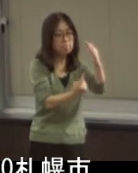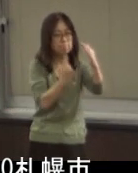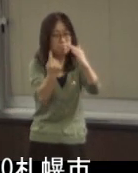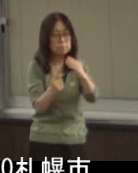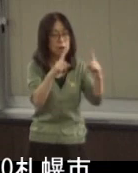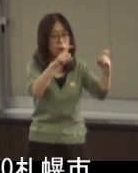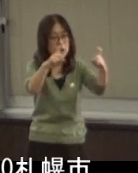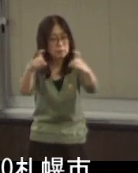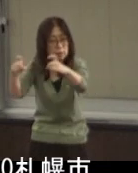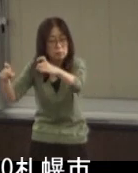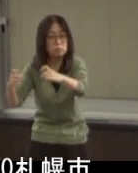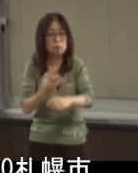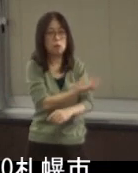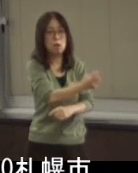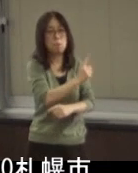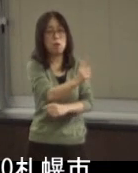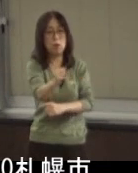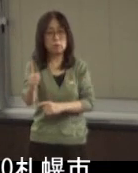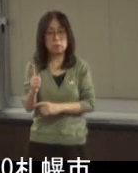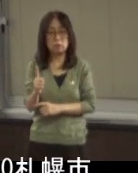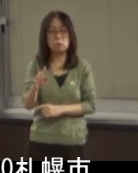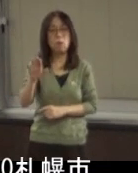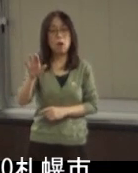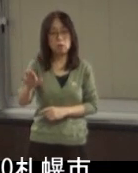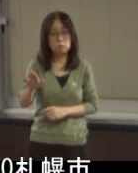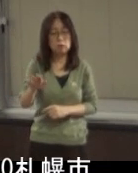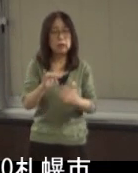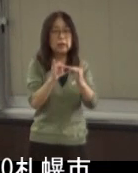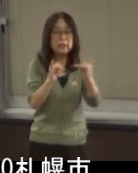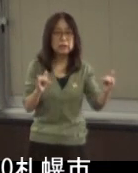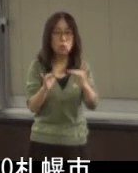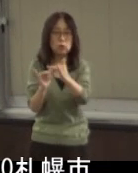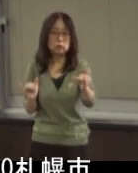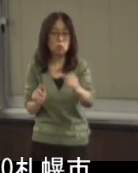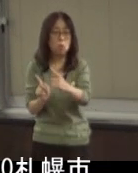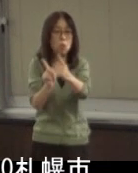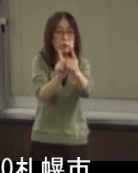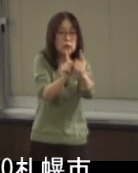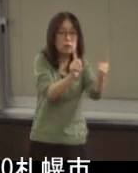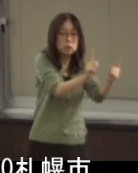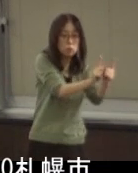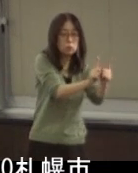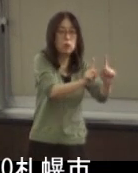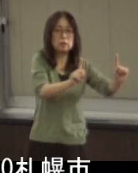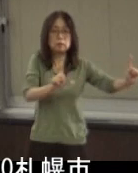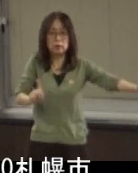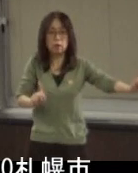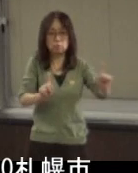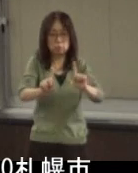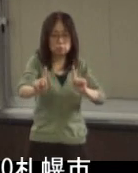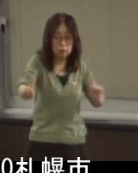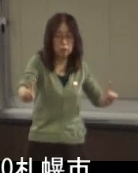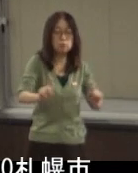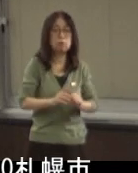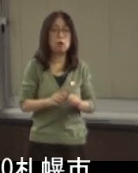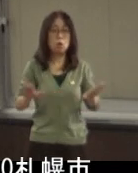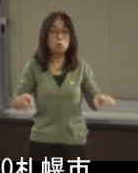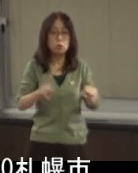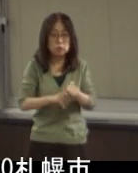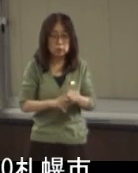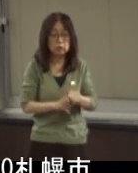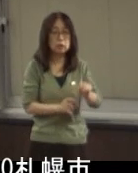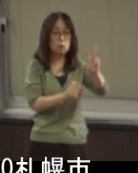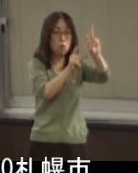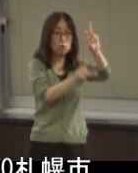れども、人と人との接触を控えると、避けるということからですね、今年の年末年